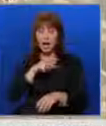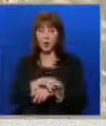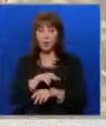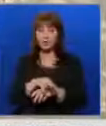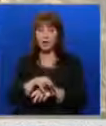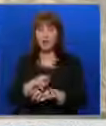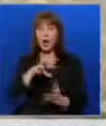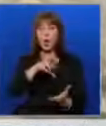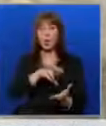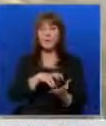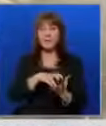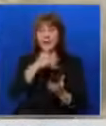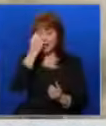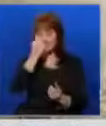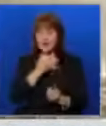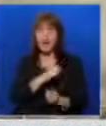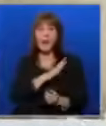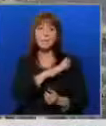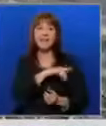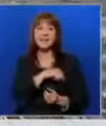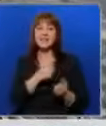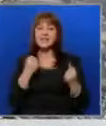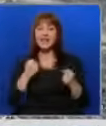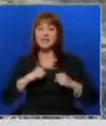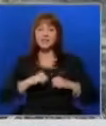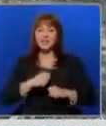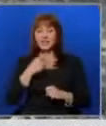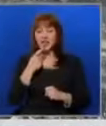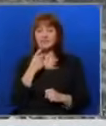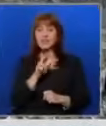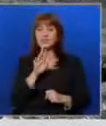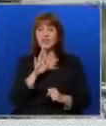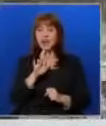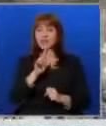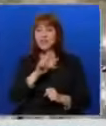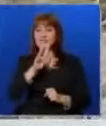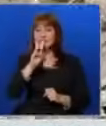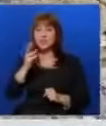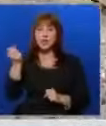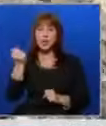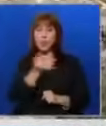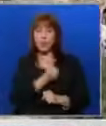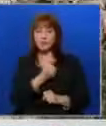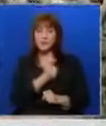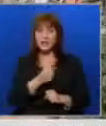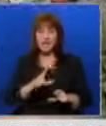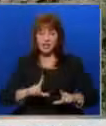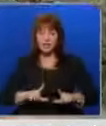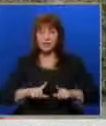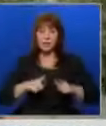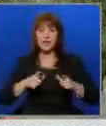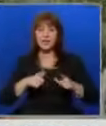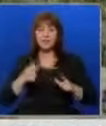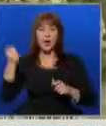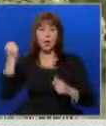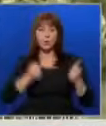групировка Хамас. Палестинските здравни власти съобщават за най-малко 23 убити при два отделни удара рано тази сутрин в Хан